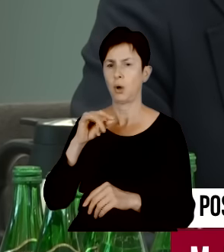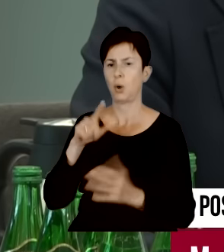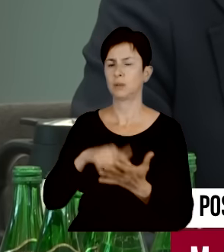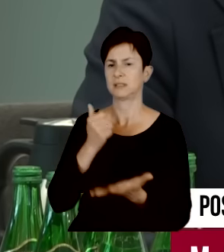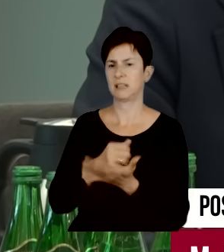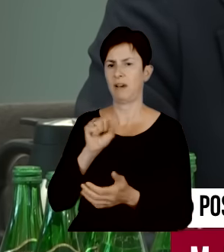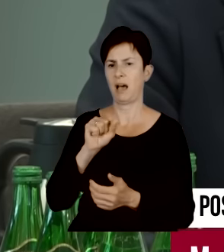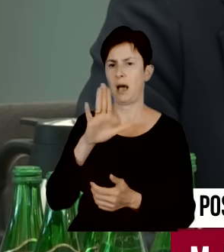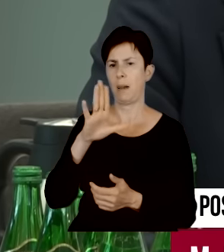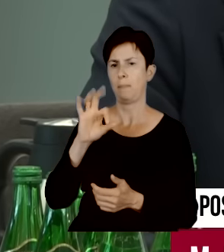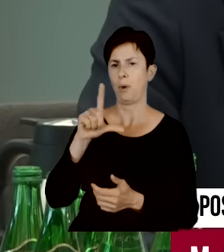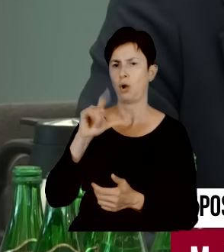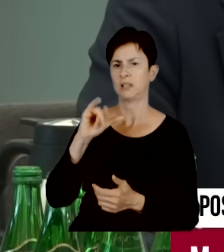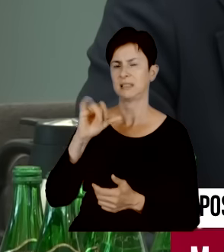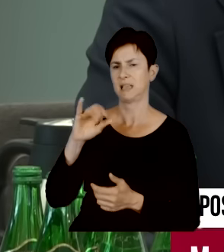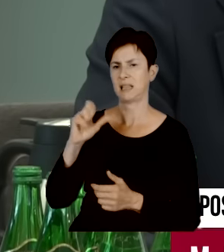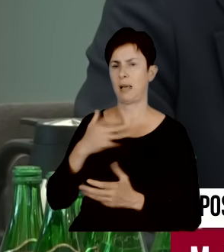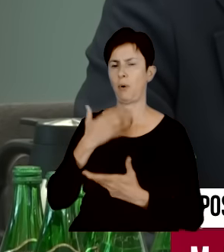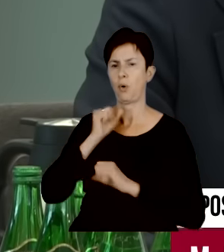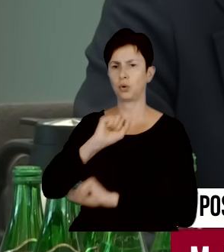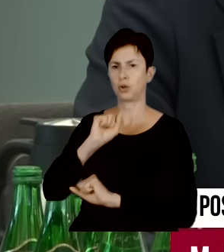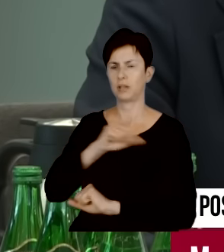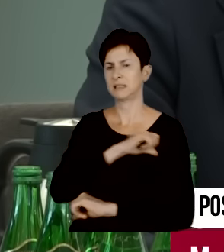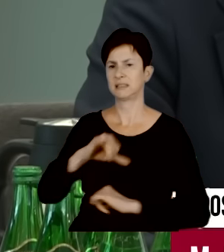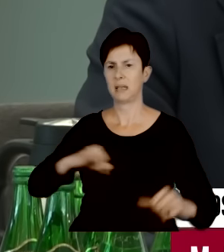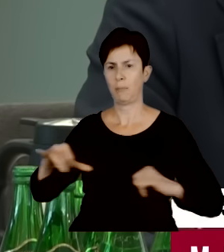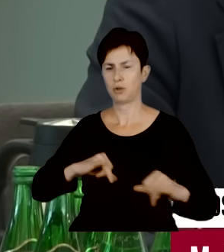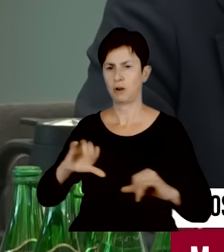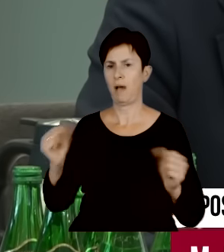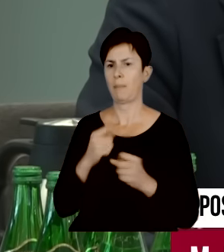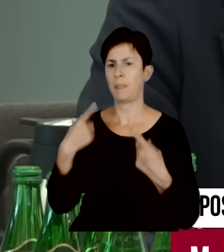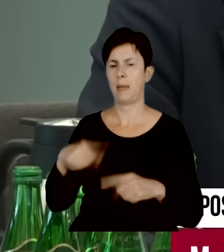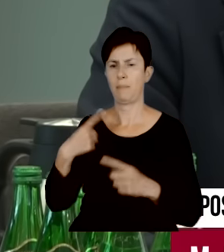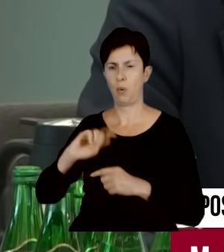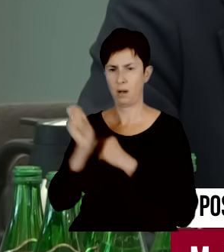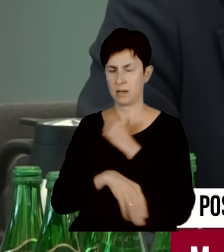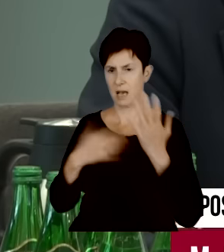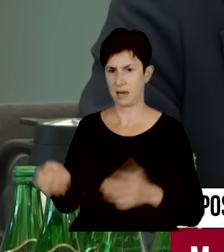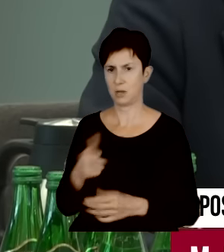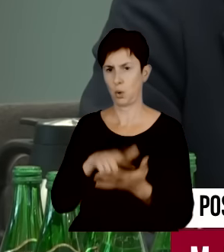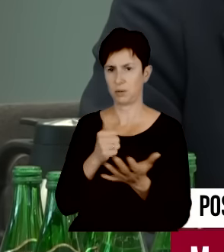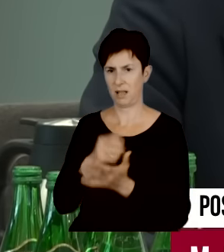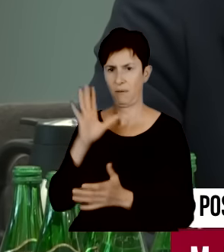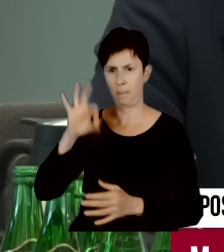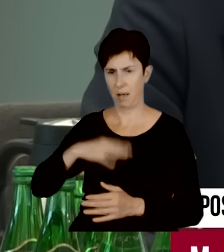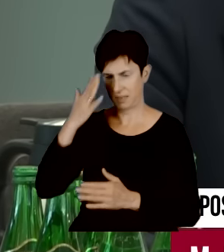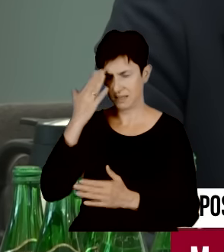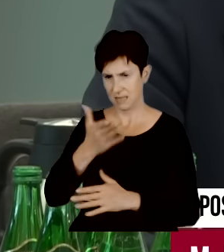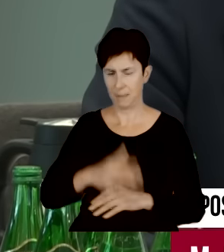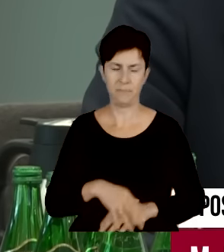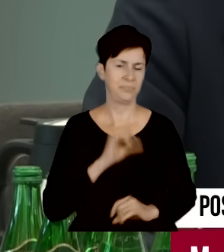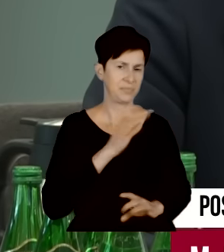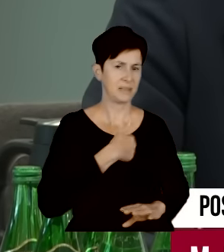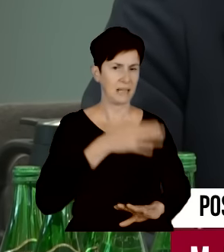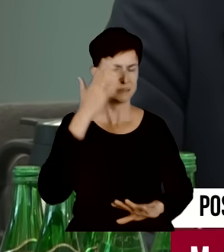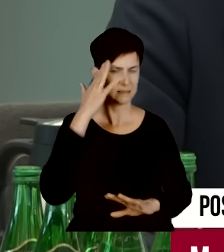musiała chronić samorządowców żeby nie byli pociąg do odpowiedzialności karnej tą ustawę pan zna ustawę znam pani poseł żadnego